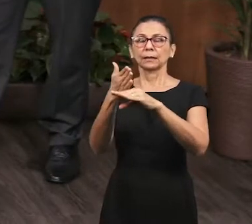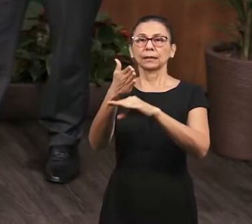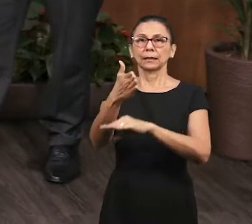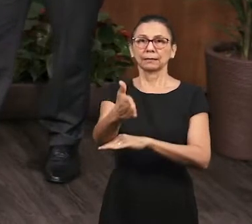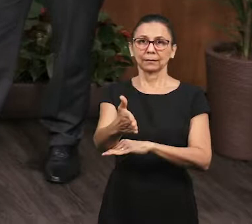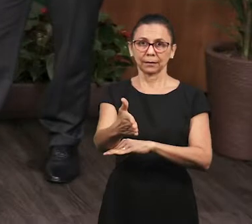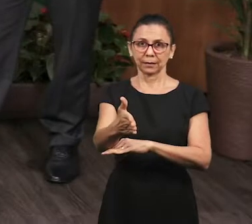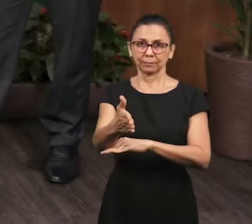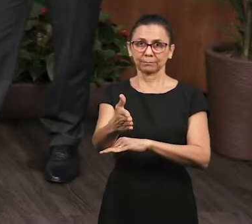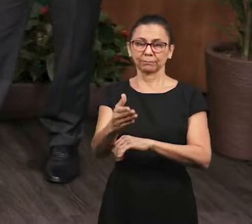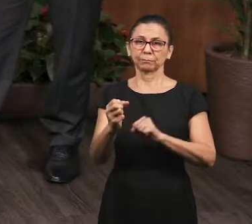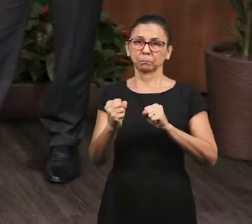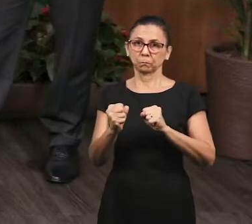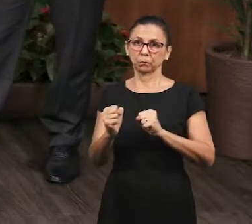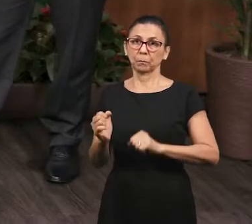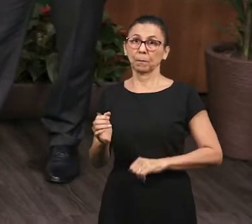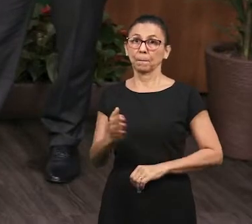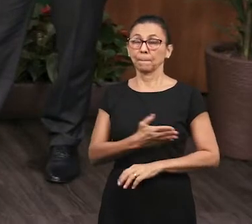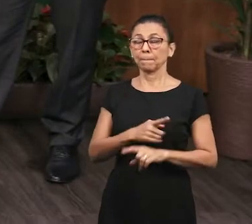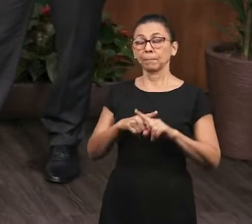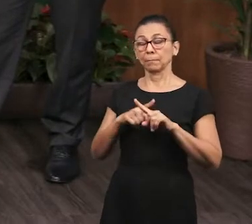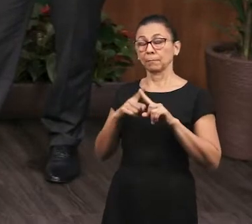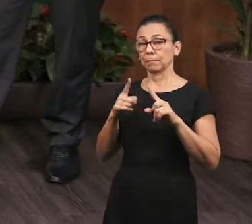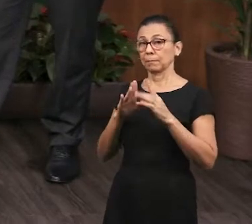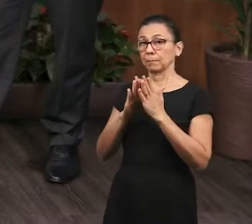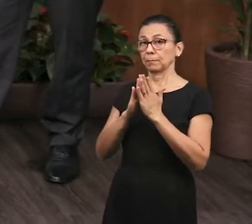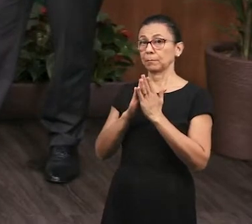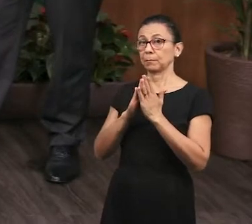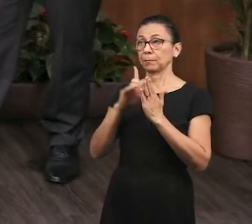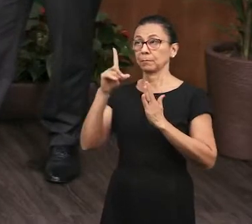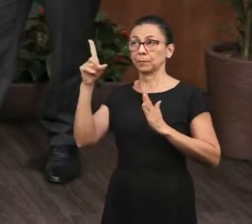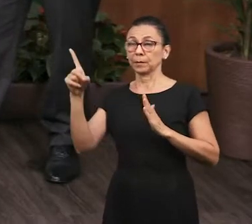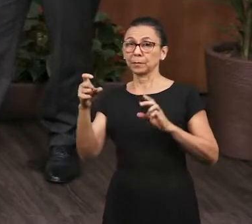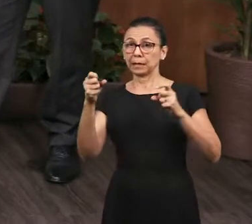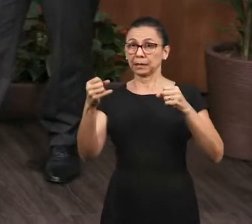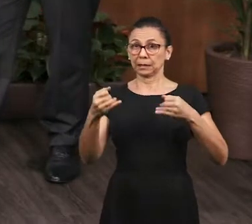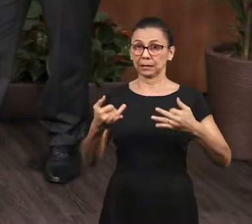Но, несмотря на это, Библия говорит нам, что